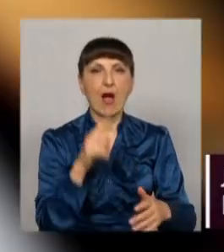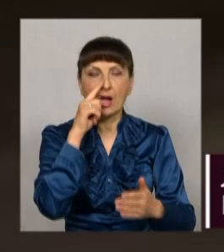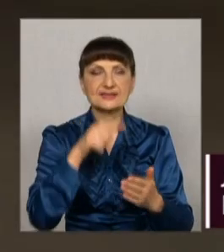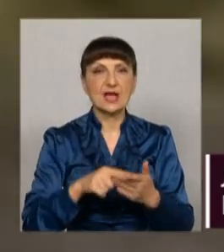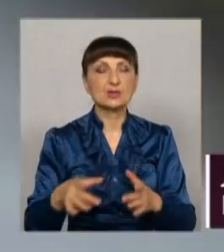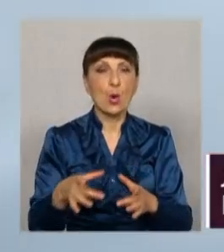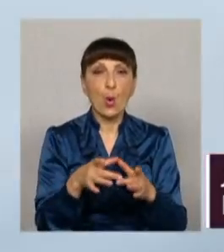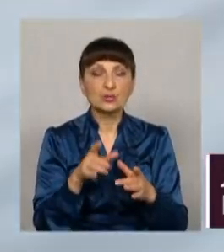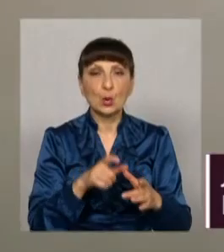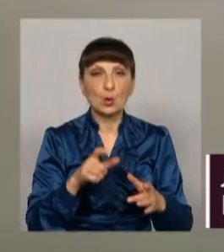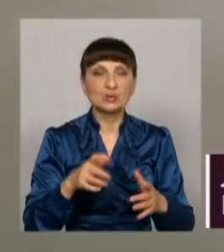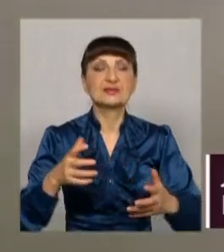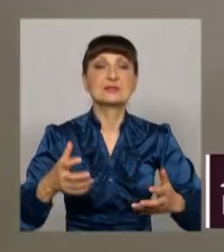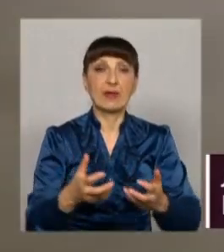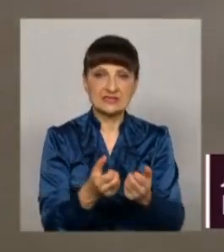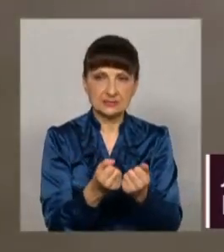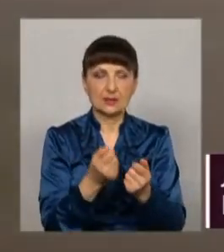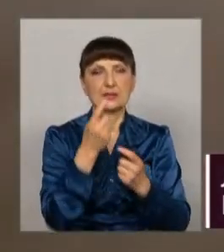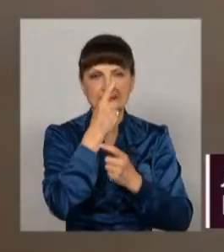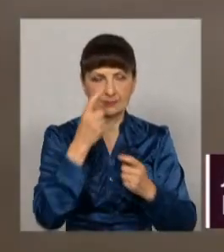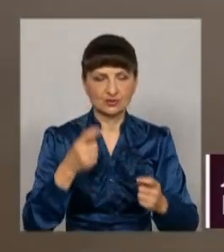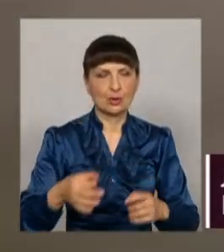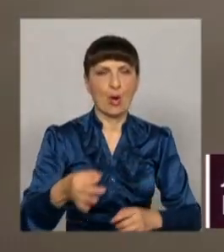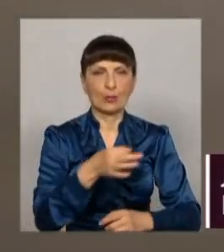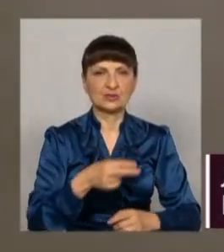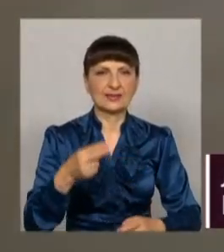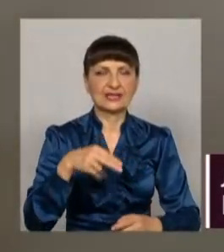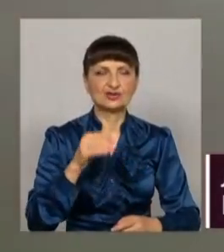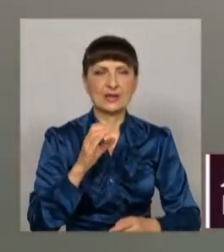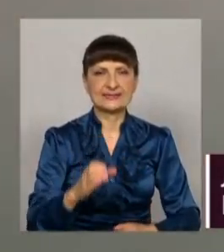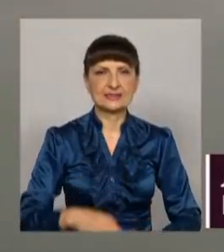на островке люди спасены, сообщили в областном ДЧС.